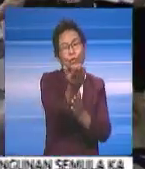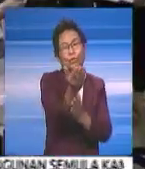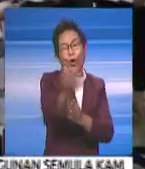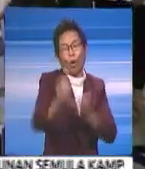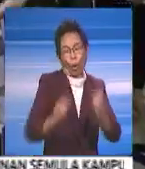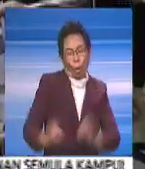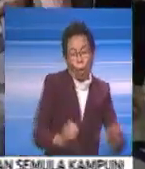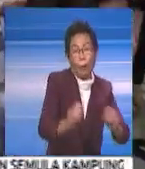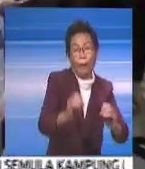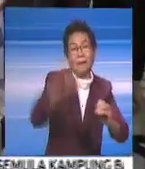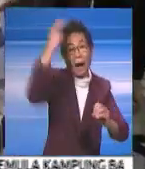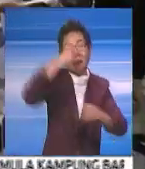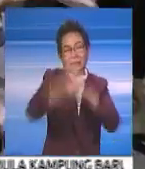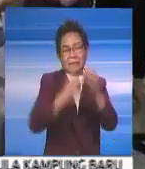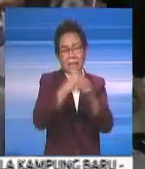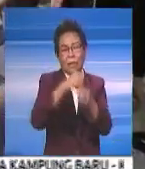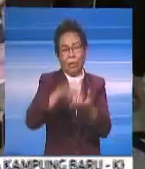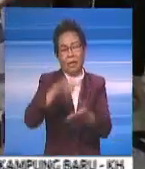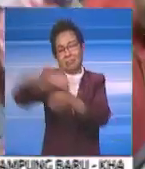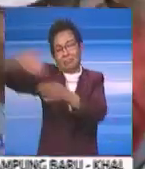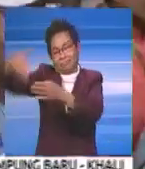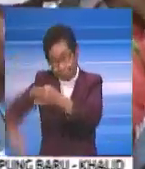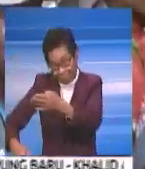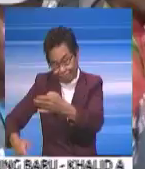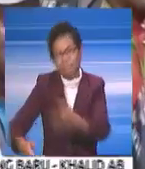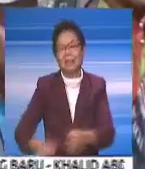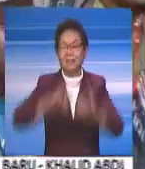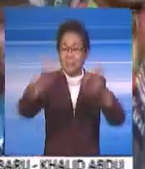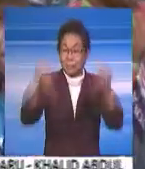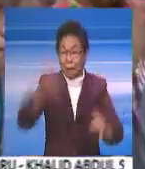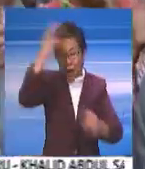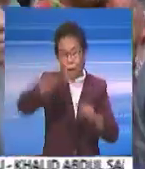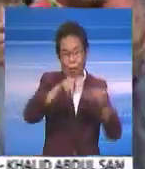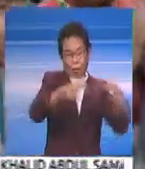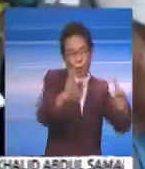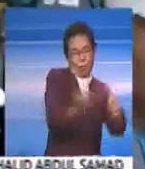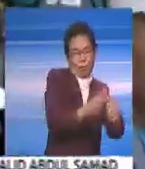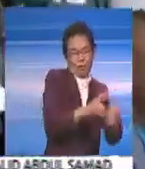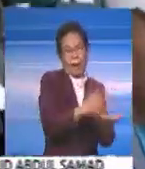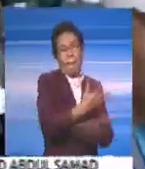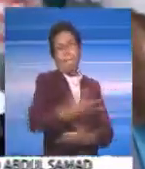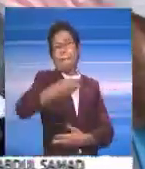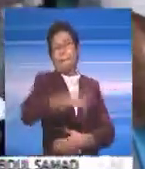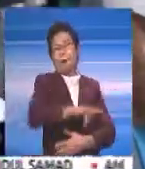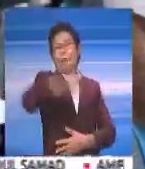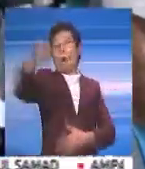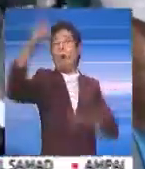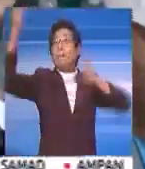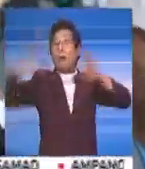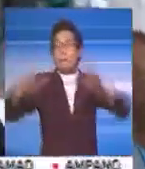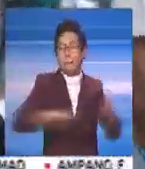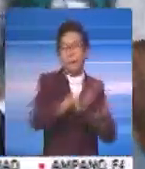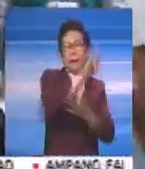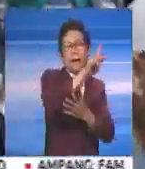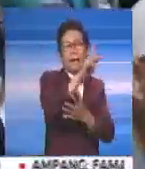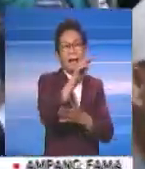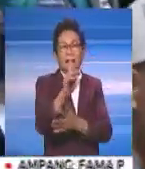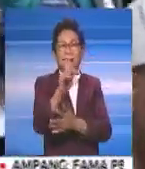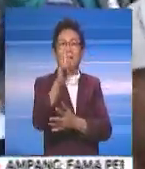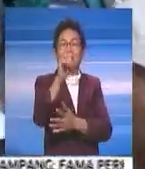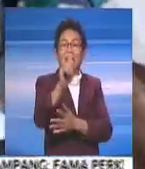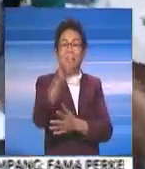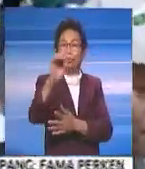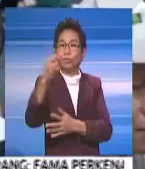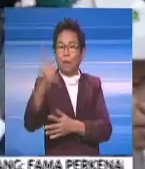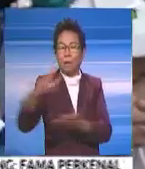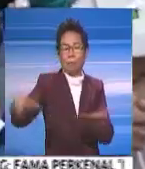operasi haji tahun ini kian di penghujungnya. Jemaah haji kumpulan pertama akan pulang ke tanah air melalui penerbangan KT-01 dari